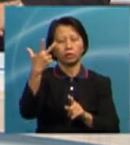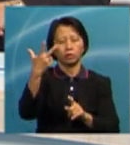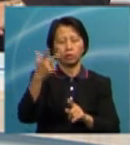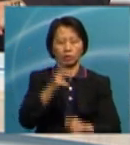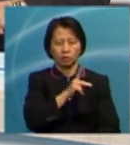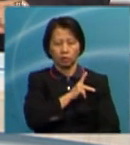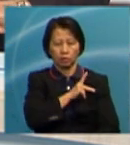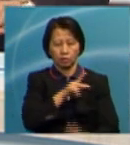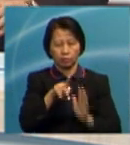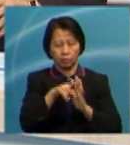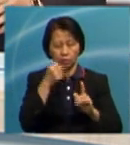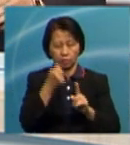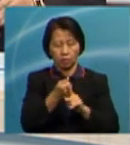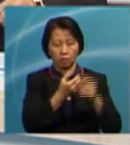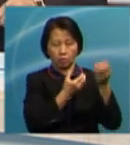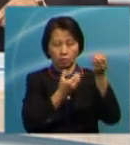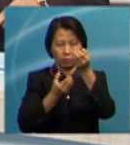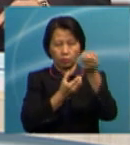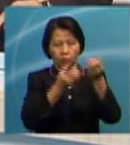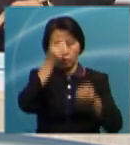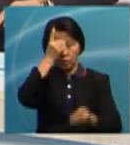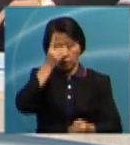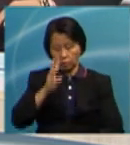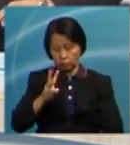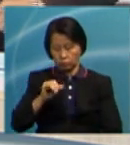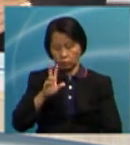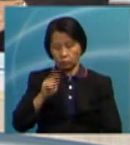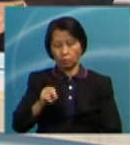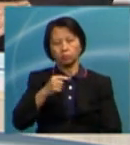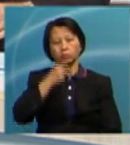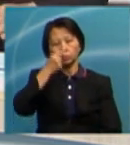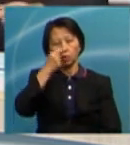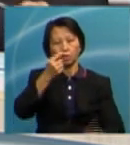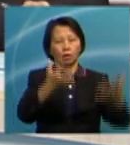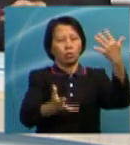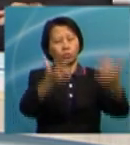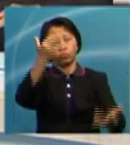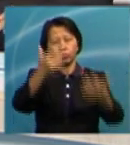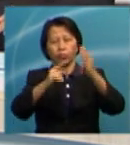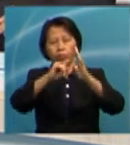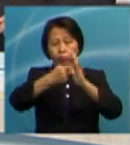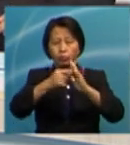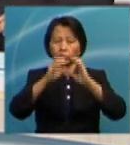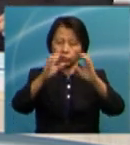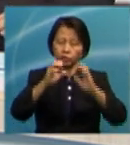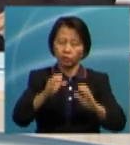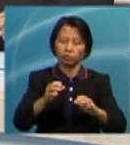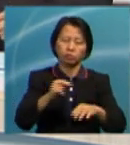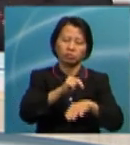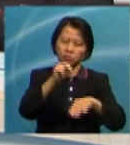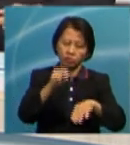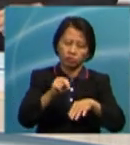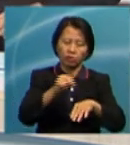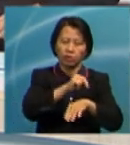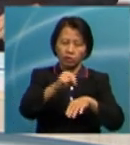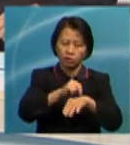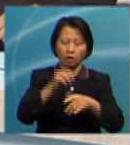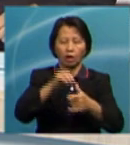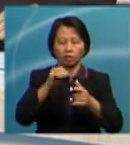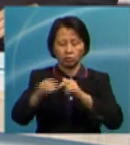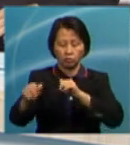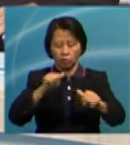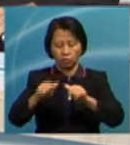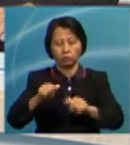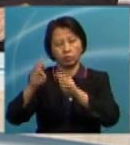ketua pengarah Bomba dan penyelamat Datuk Wan Mohamad Nor Ibrahim berkata kebakaran berpunca secara semuladi mahupun aktiviti